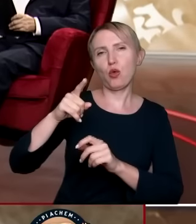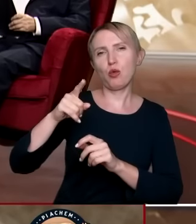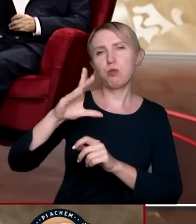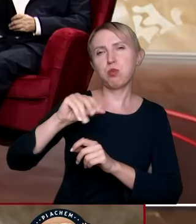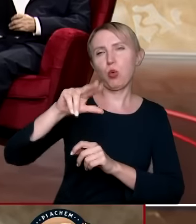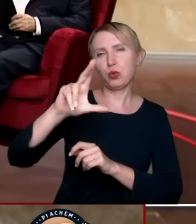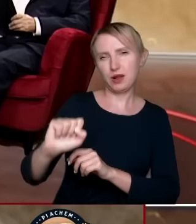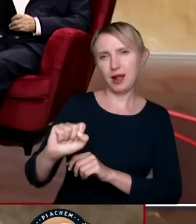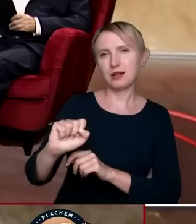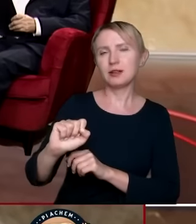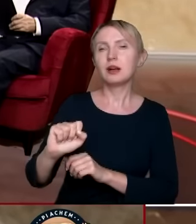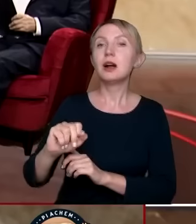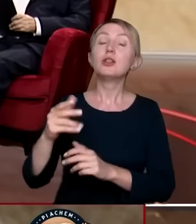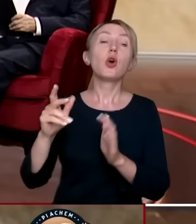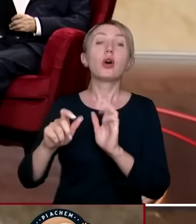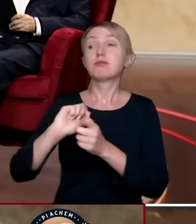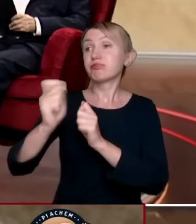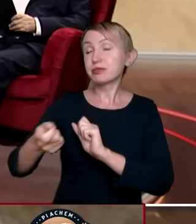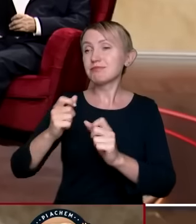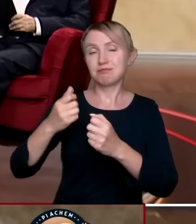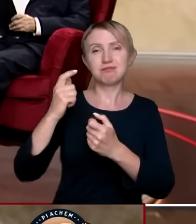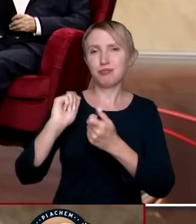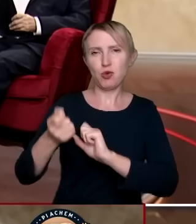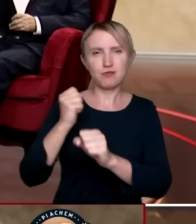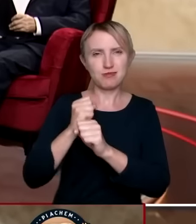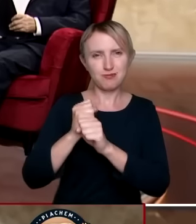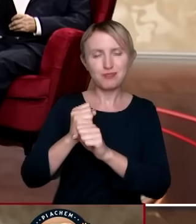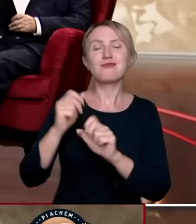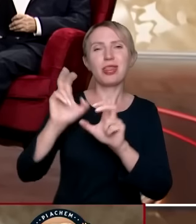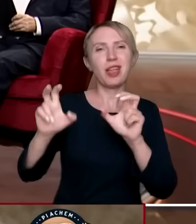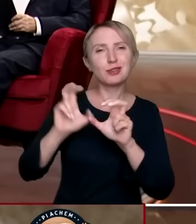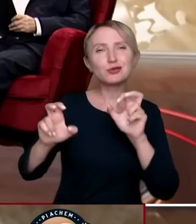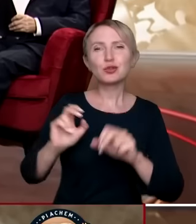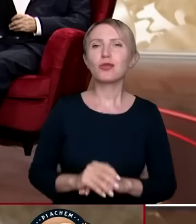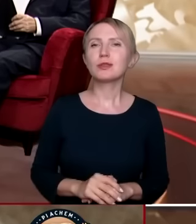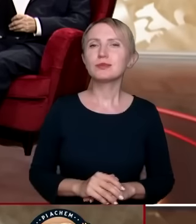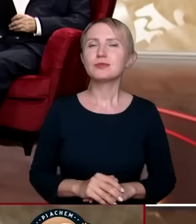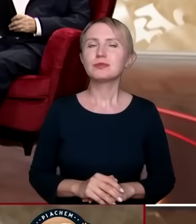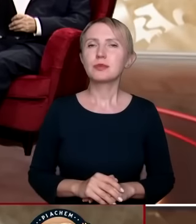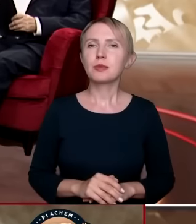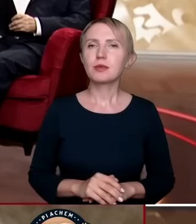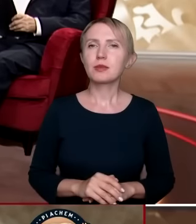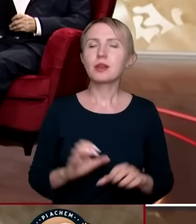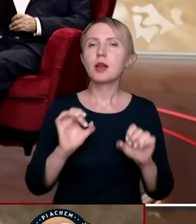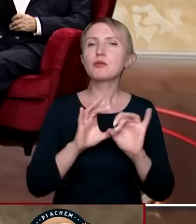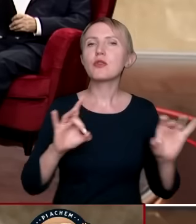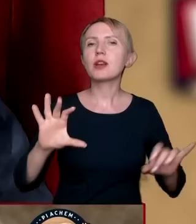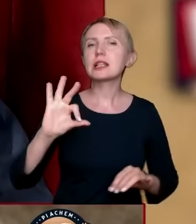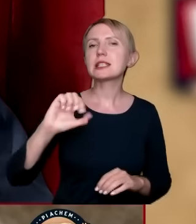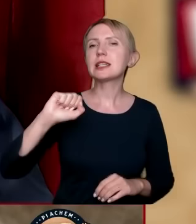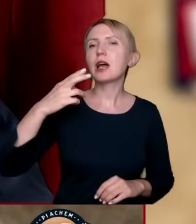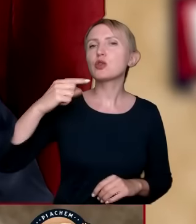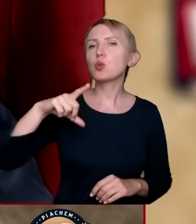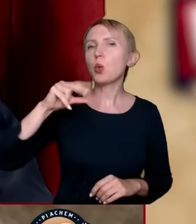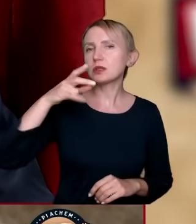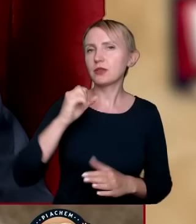teściowej mogłaby mieć tutaj duże znaczenie dla systemu Platformy Obywatelskiej. Profesor Sadurski się wypowiedział w tej